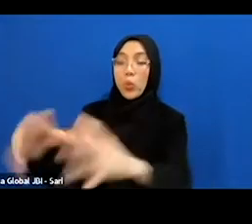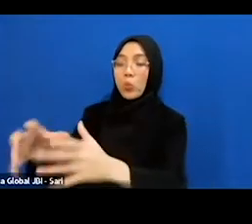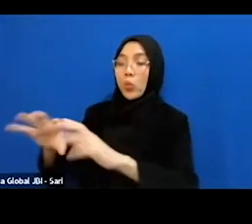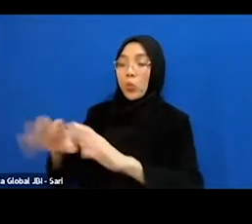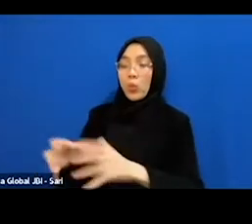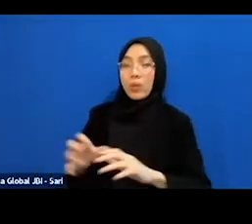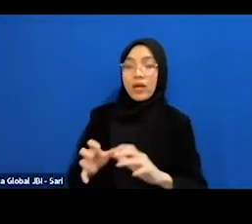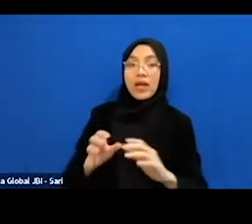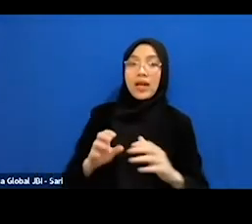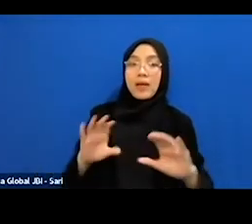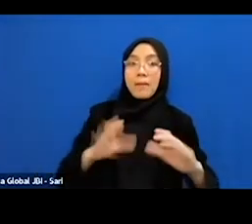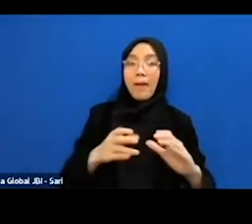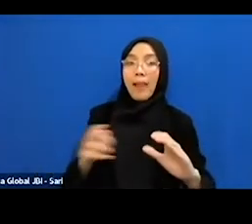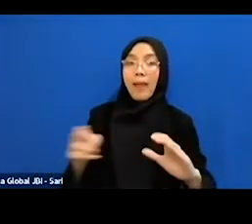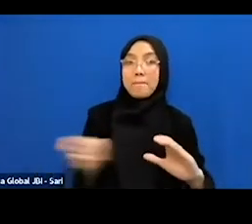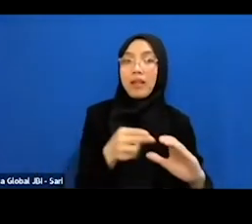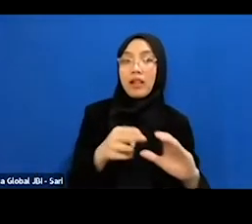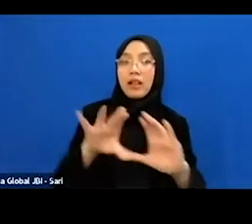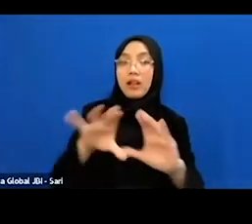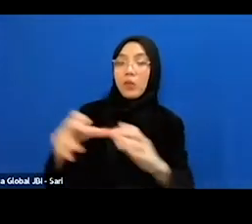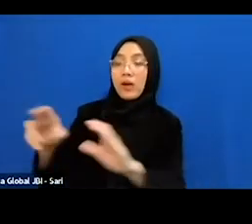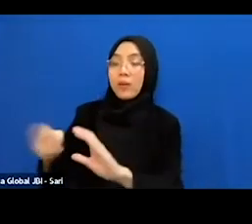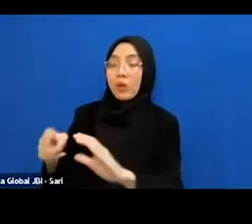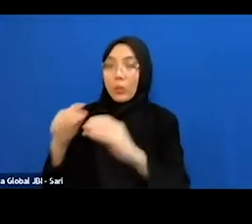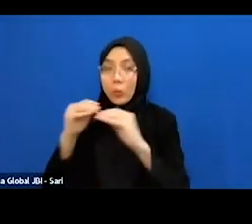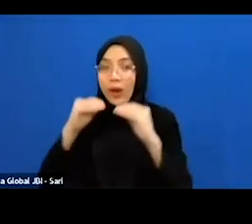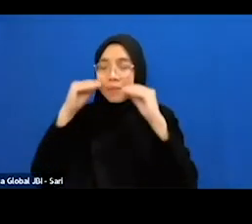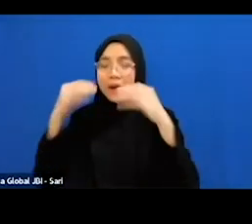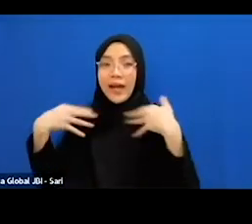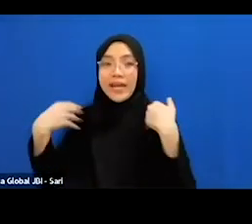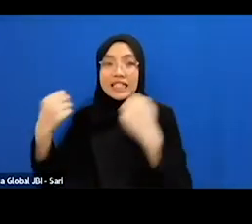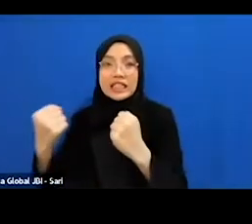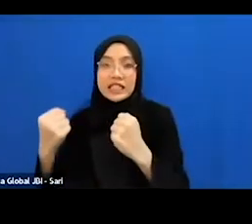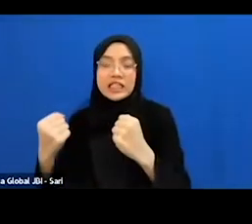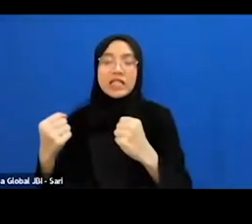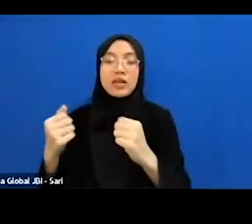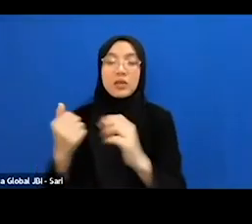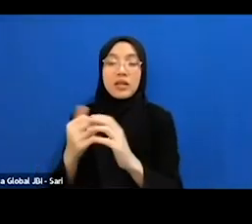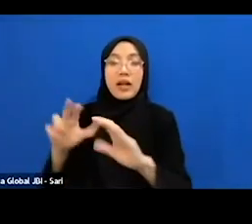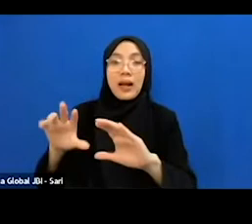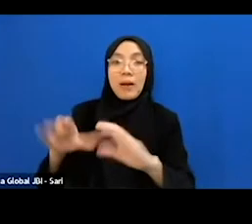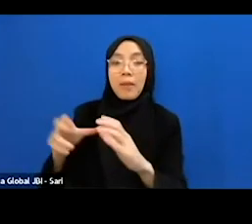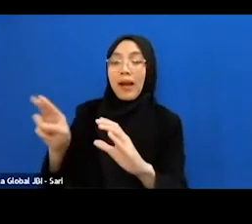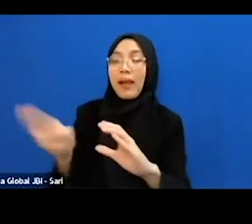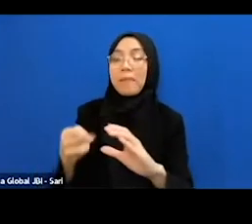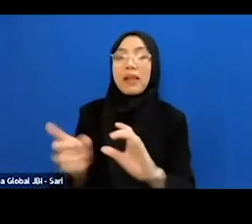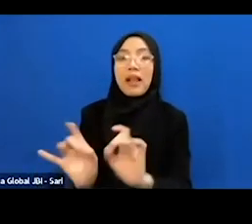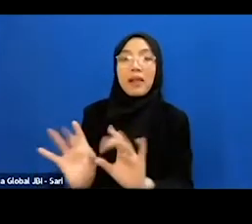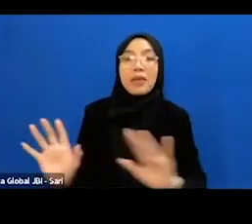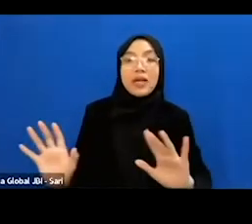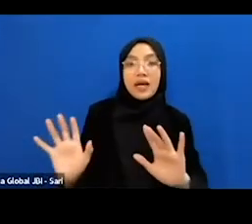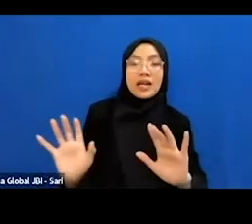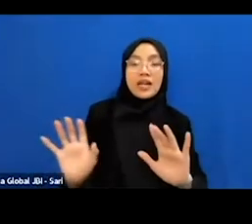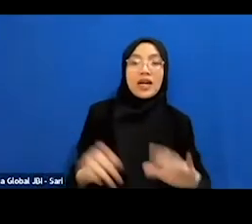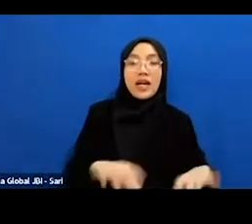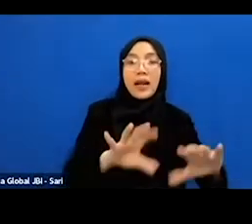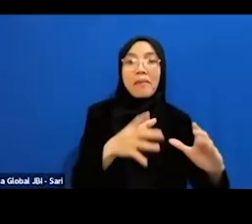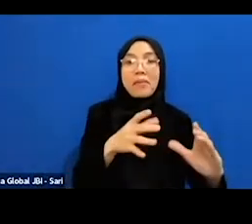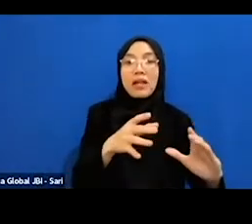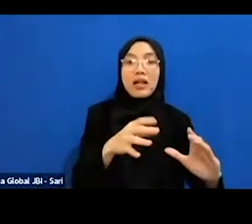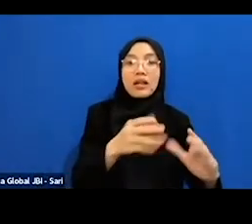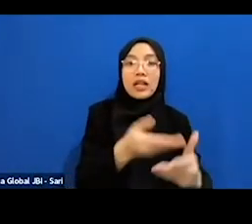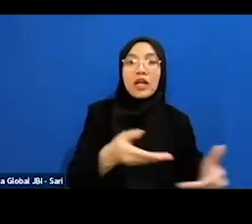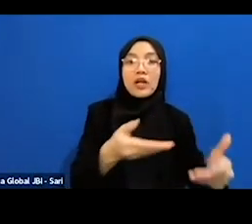label-label tadi misalnya untuk produk yang ramah energi misalnya itu lebarnya berbeda lagi dengan ecolabelling yang dikeluarkan oleh